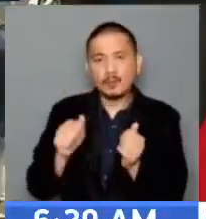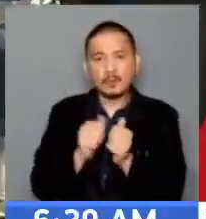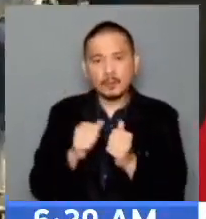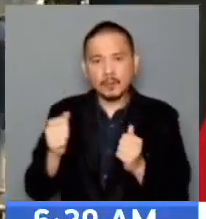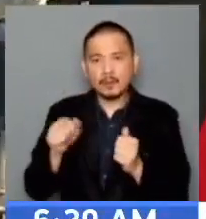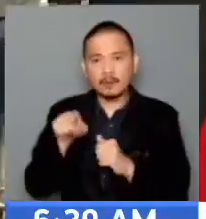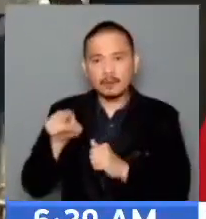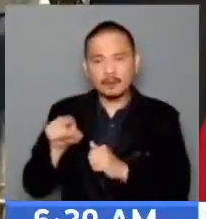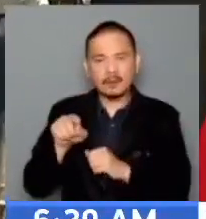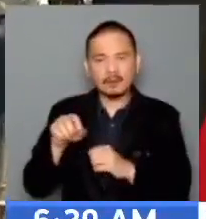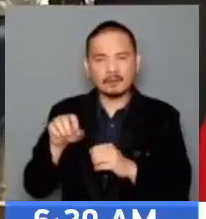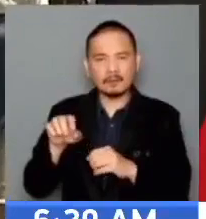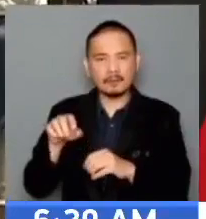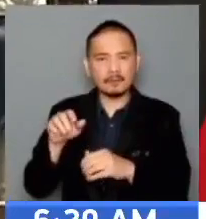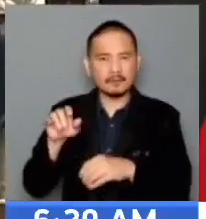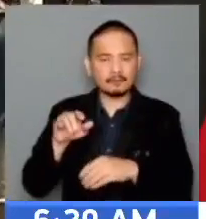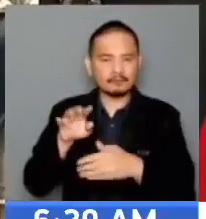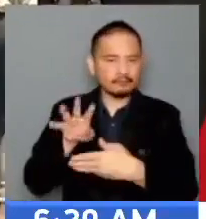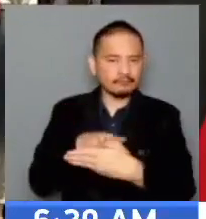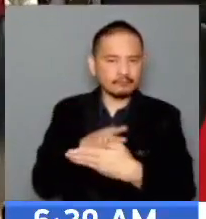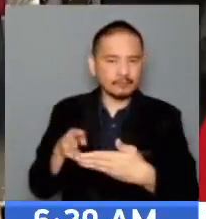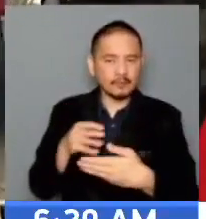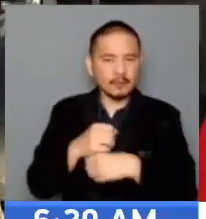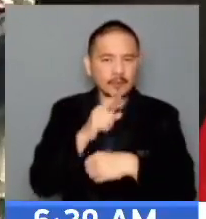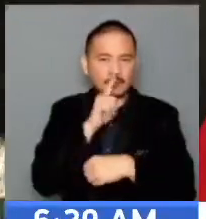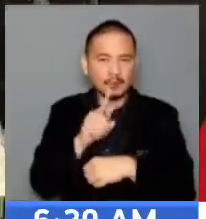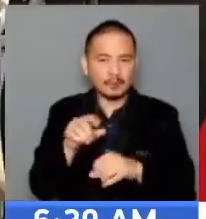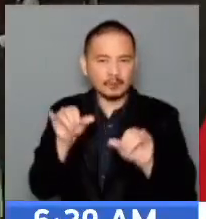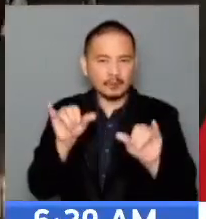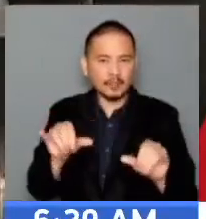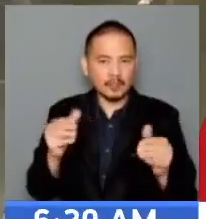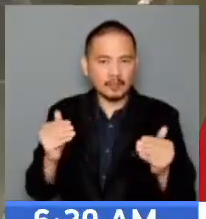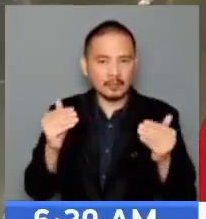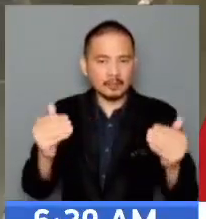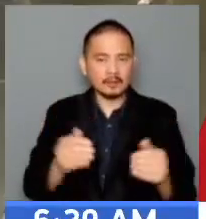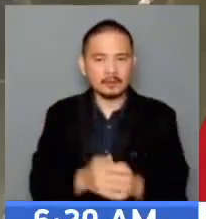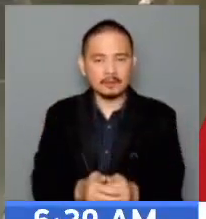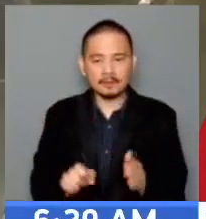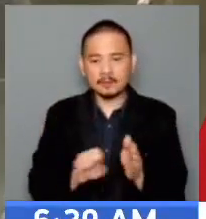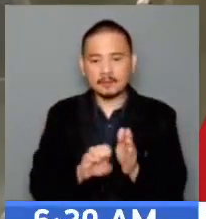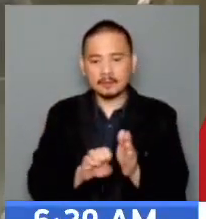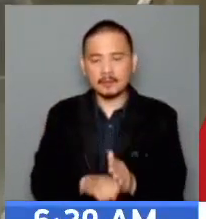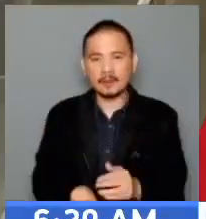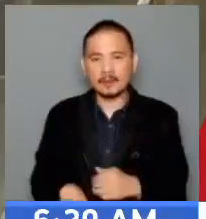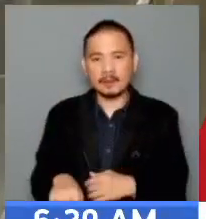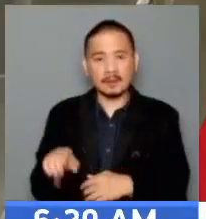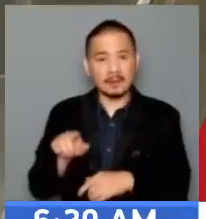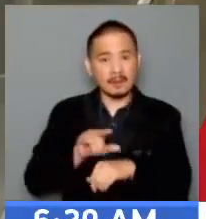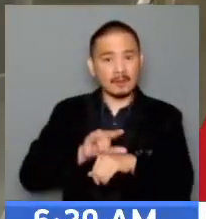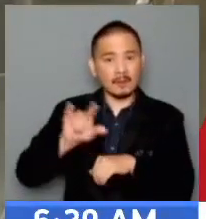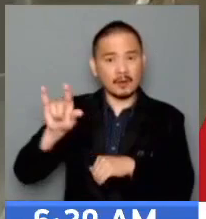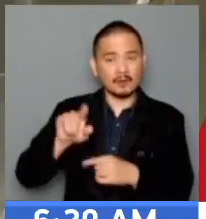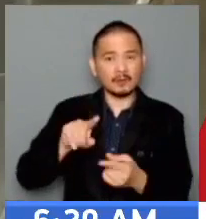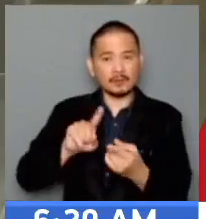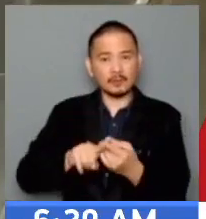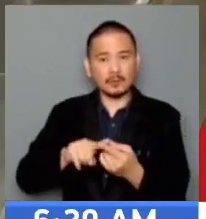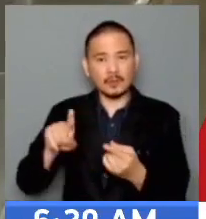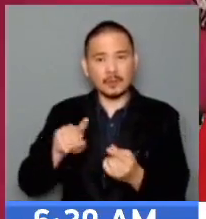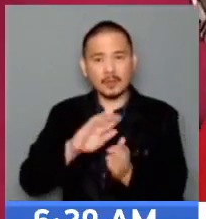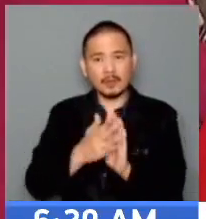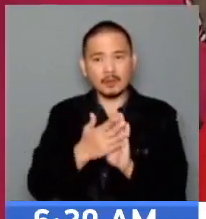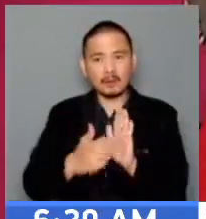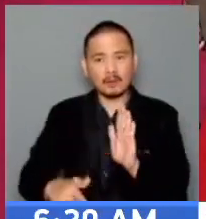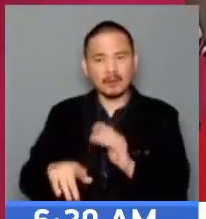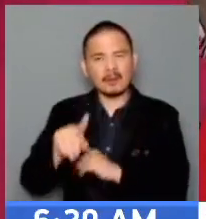nga, nakansela ang Cebu Pacific Flight 5J821822 na papuntang Virac, Catanduanes dahil sa masamang